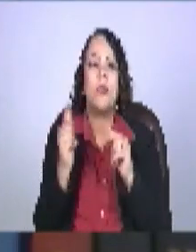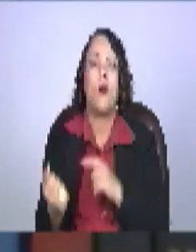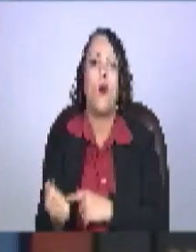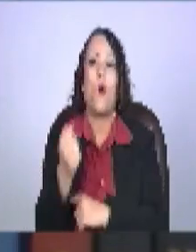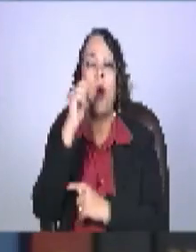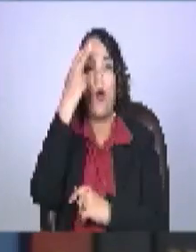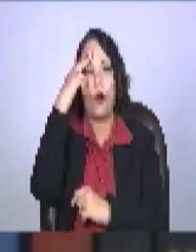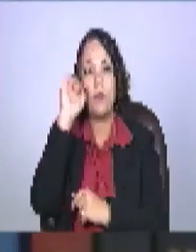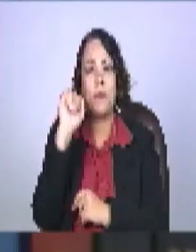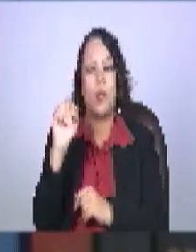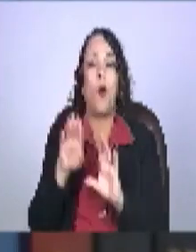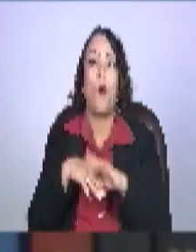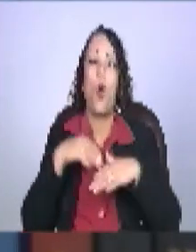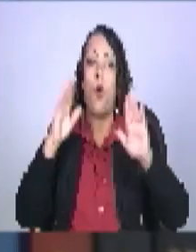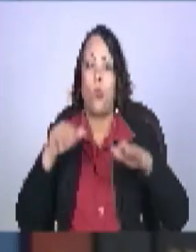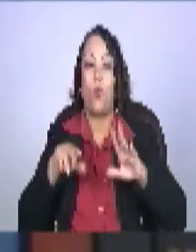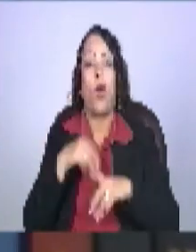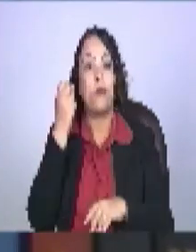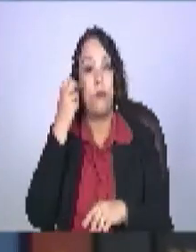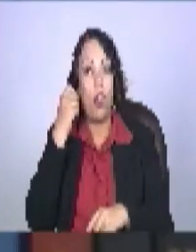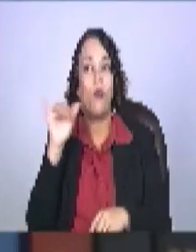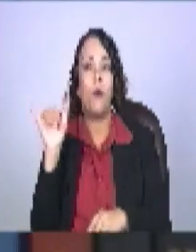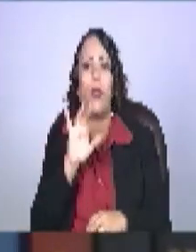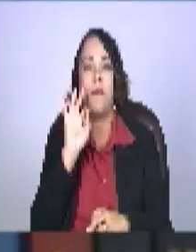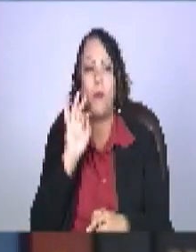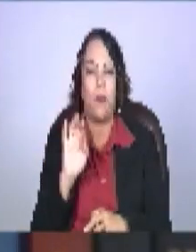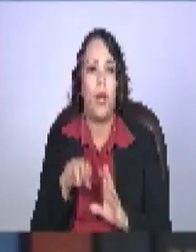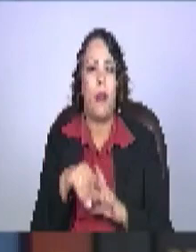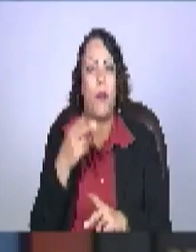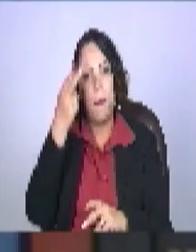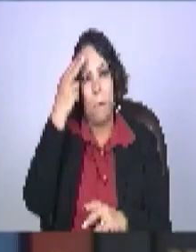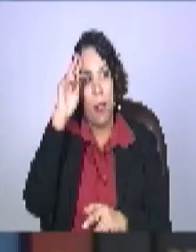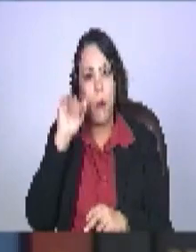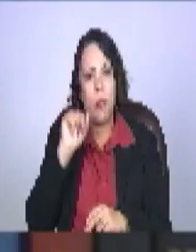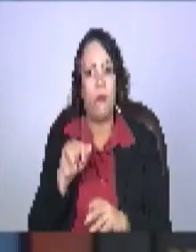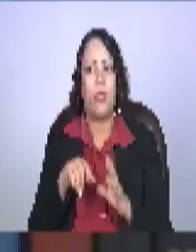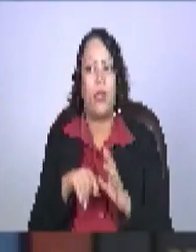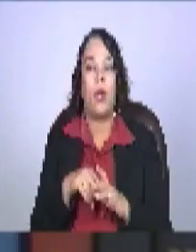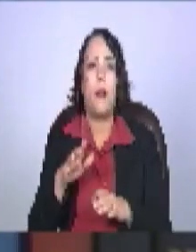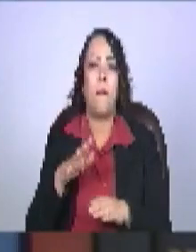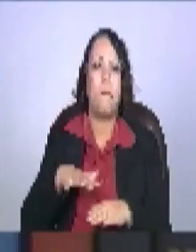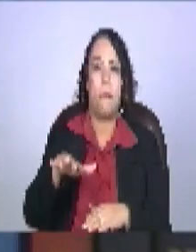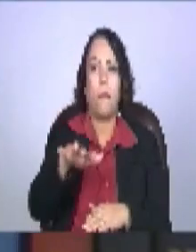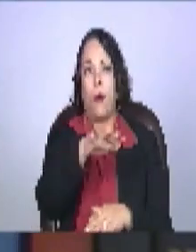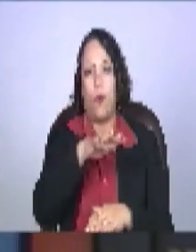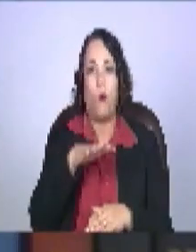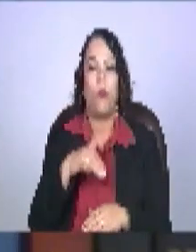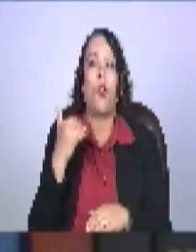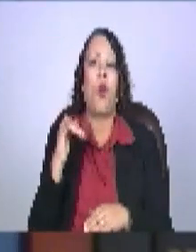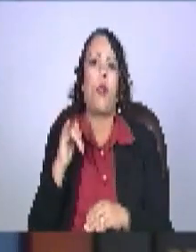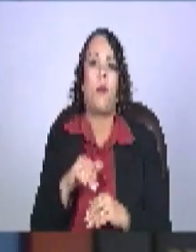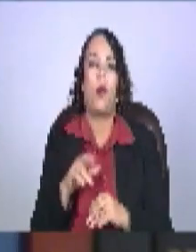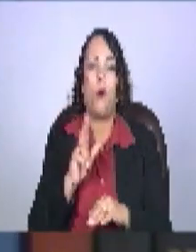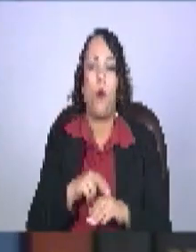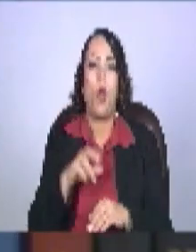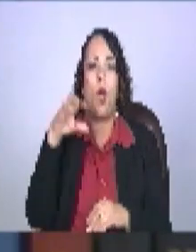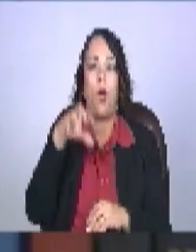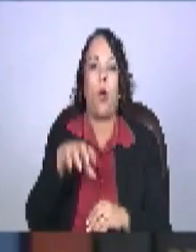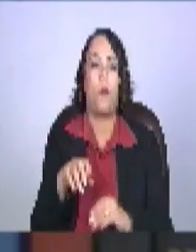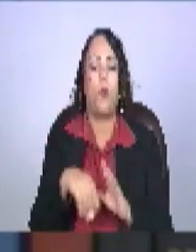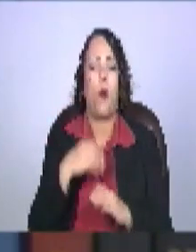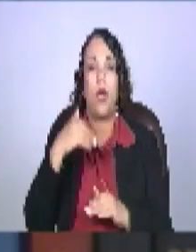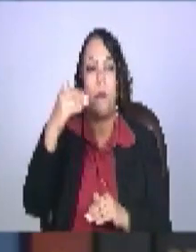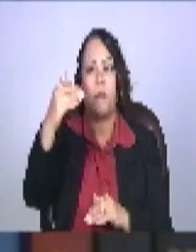الرمزيه وحضورها الثقافي المهم والمعنوي في المحيط العربي والاقليمي